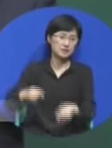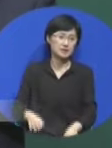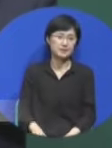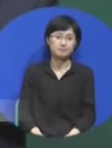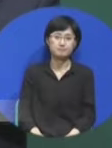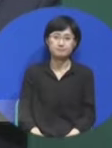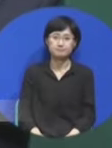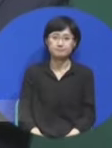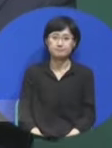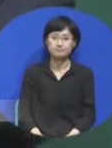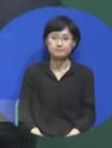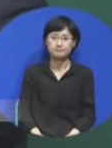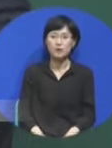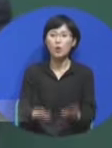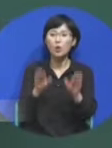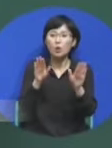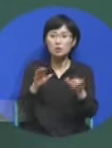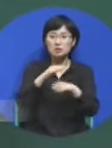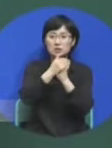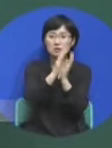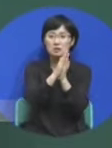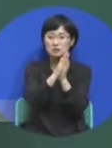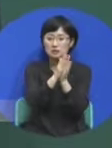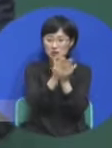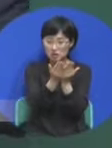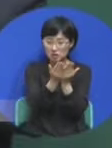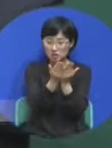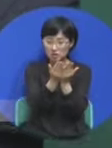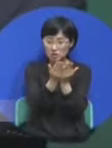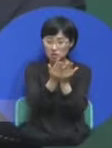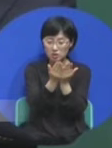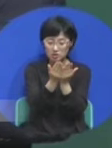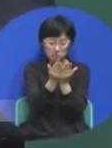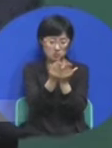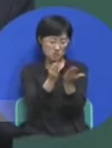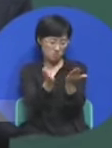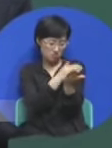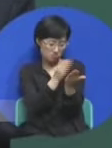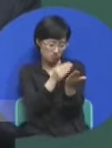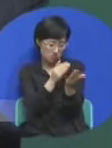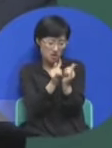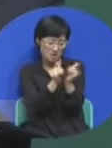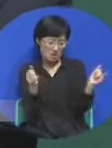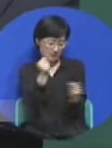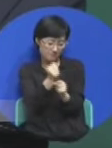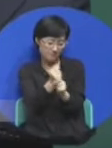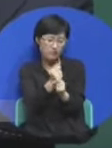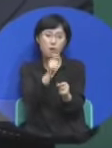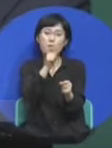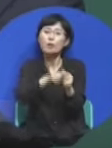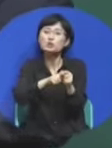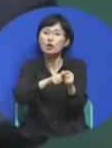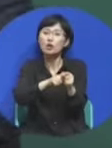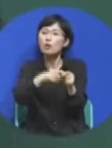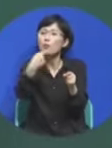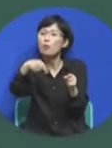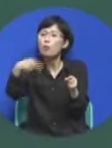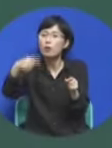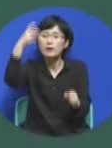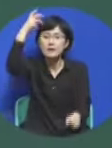这是人存在的第一个目的. 그래서 우리는 오늘 성경적으로 하나님이 인간을 창조한 창조의 목적을 다시 한번 기억하길 바랍니다.